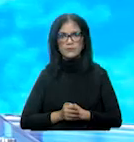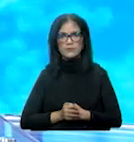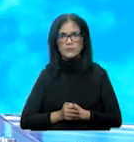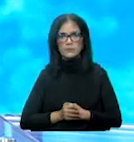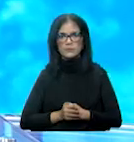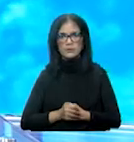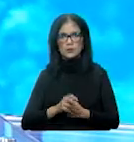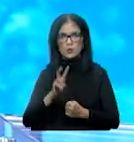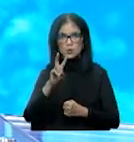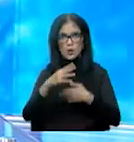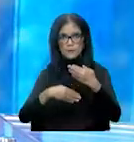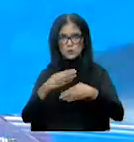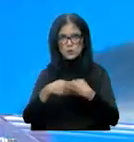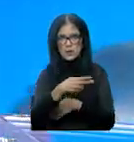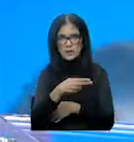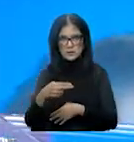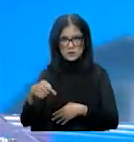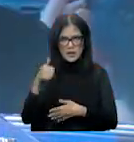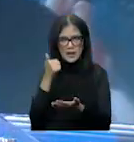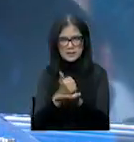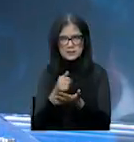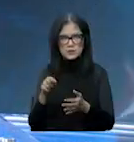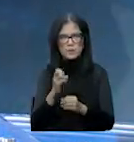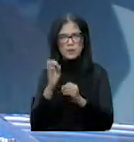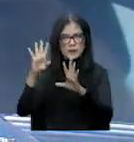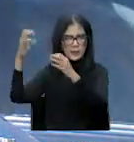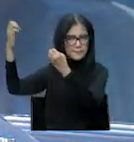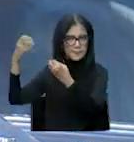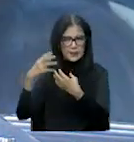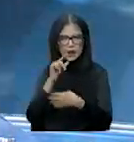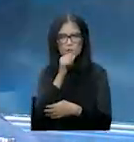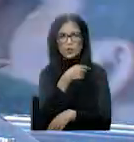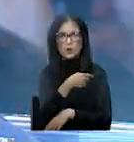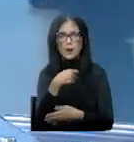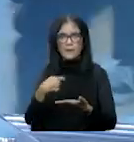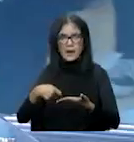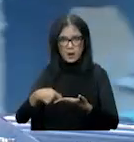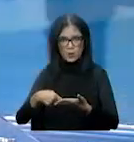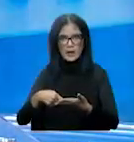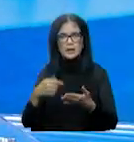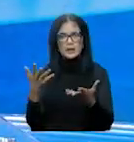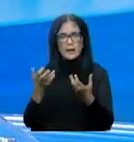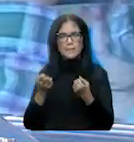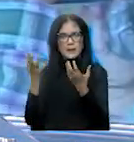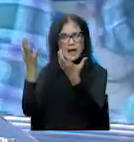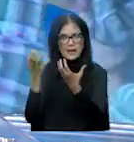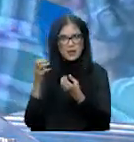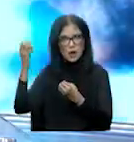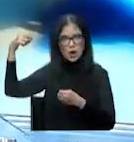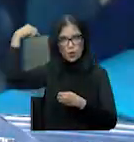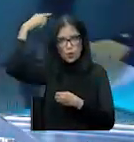pema dua perusahaan asli Indonesia berkolaborasi berbagi keberkahan untuk para karyawan keduanya memberikan hadiah perjalanan umrah sebagai bentuk